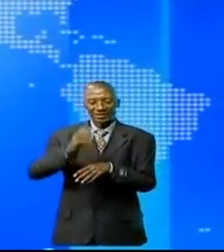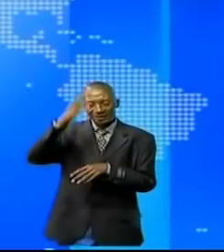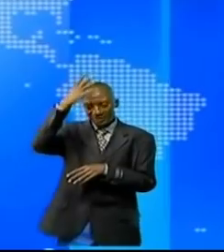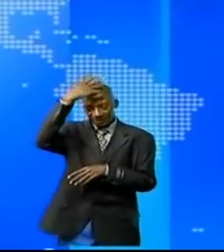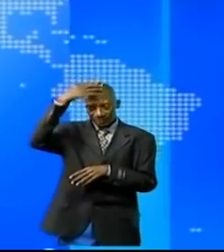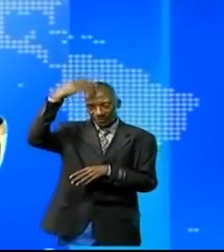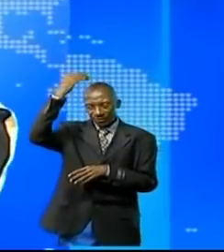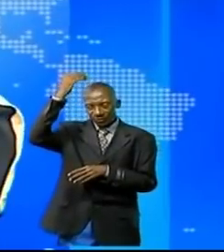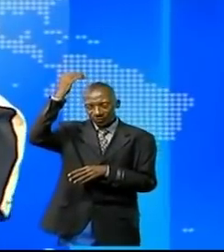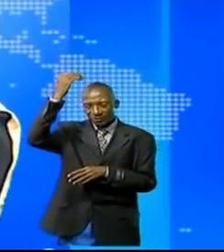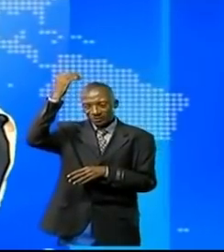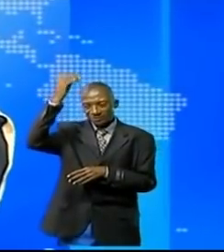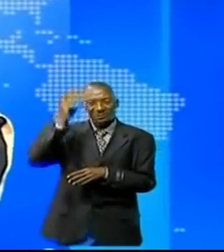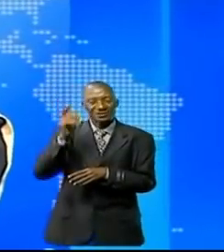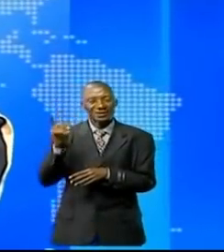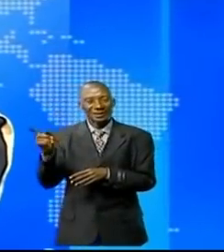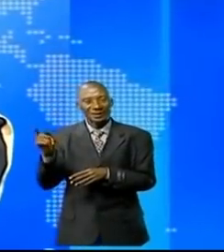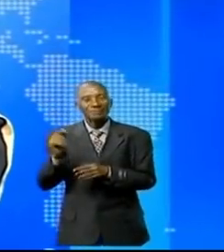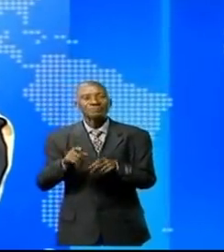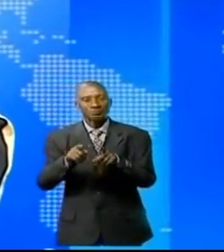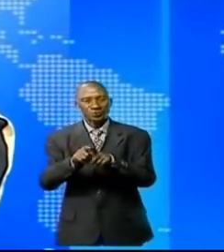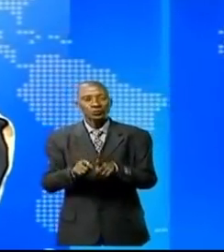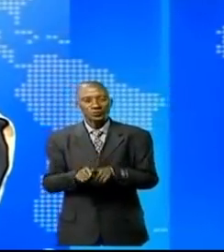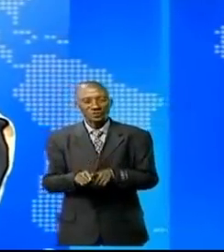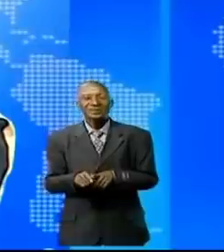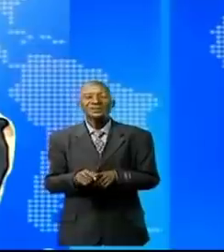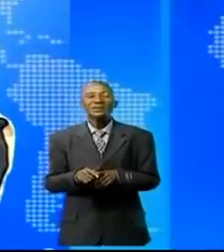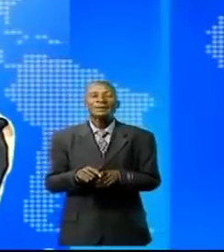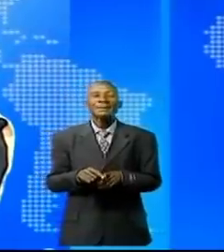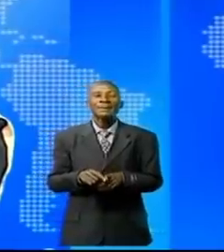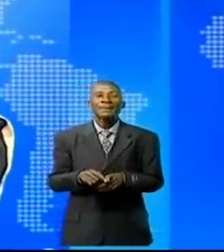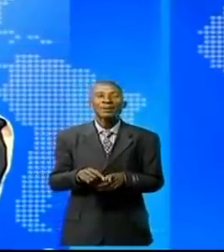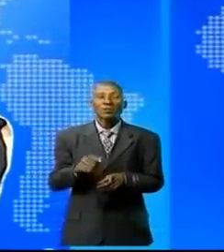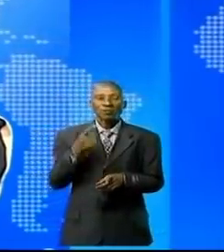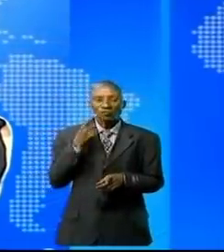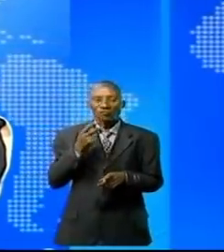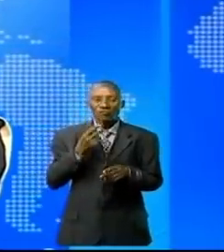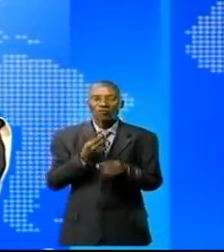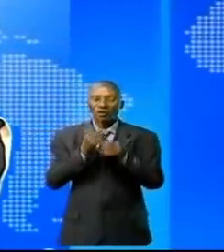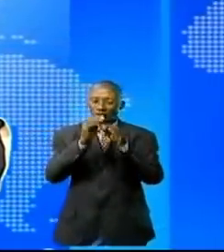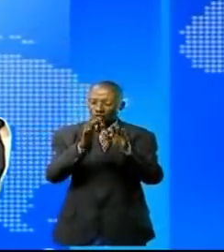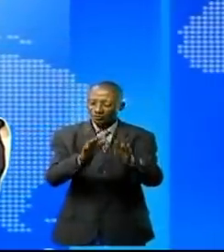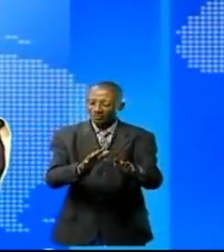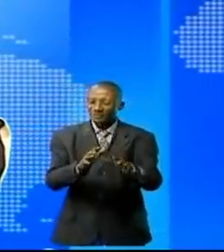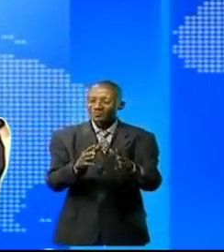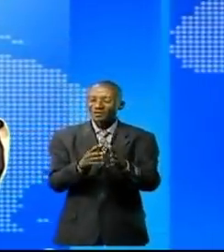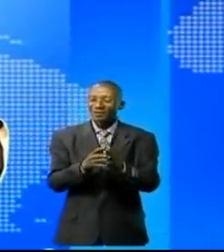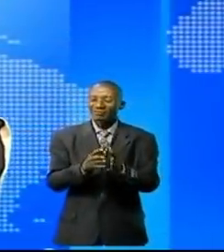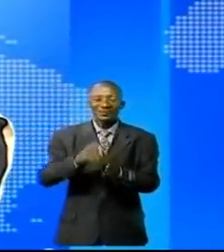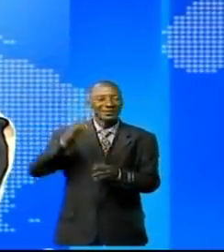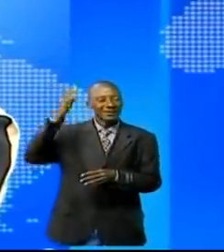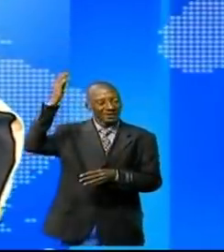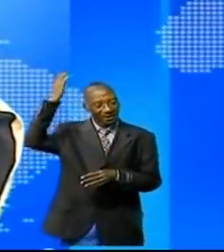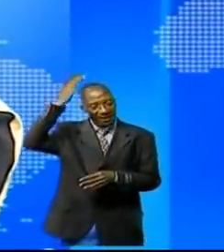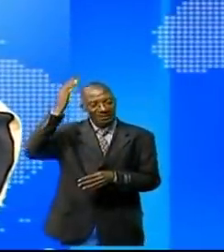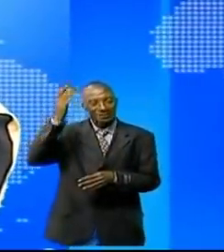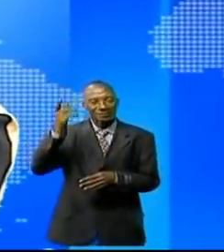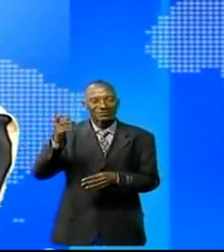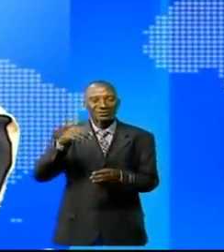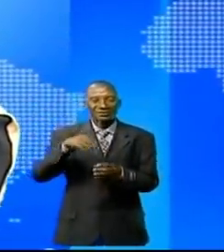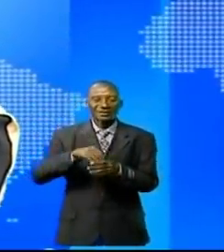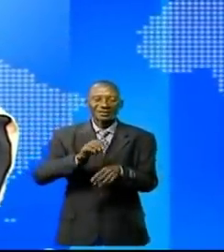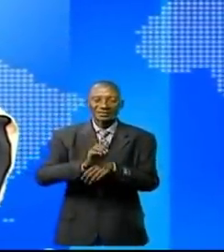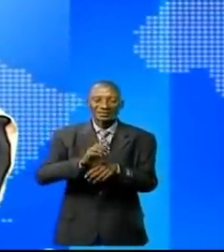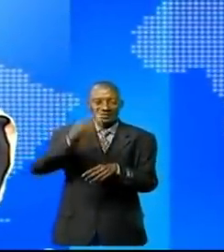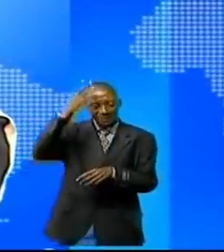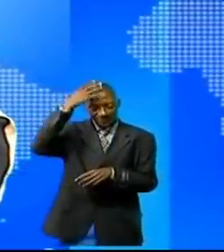6 pasteurs ont été ordonnés au cours d'un culte d'ordination par l'archevêque Messa Mouka de l'église pentecôtiste